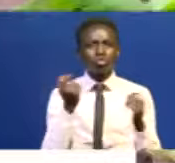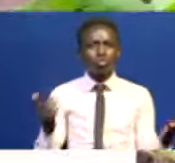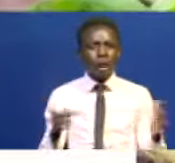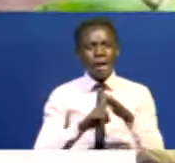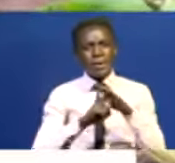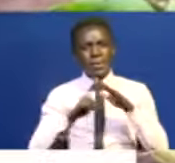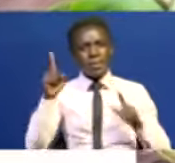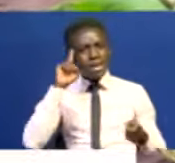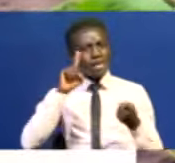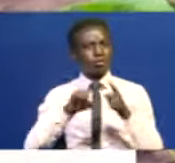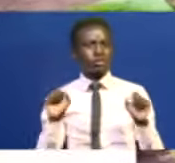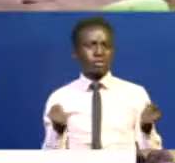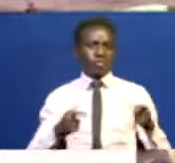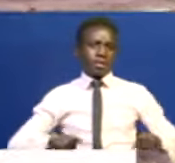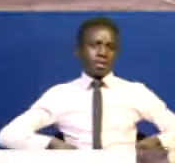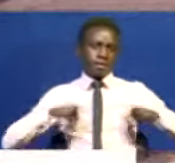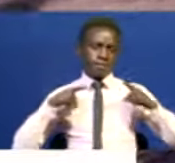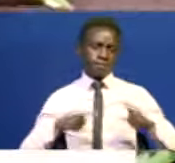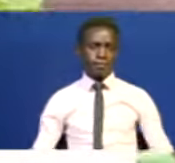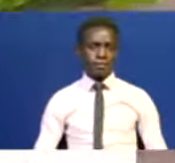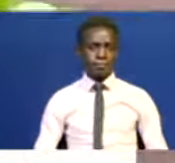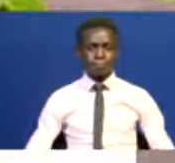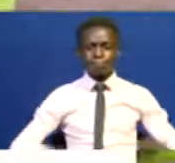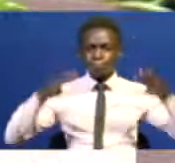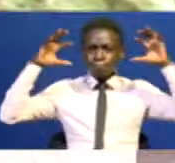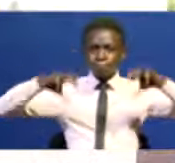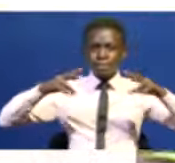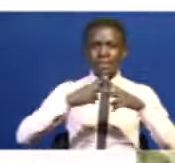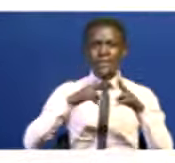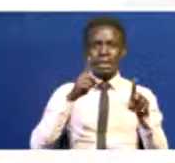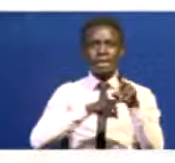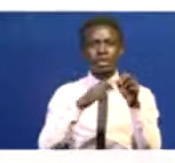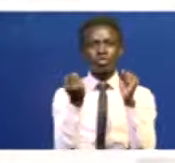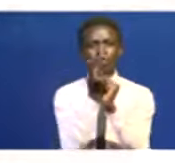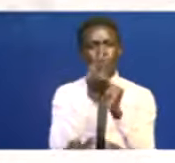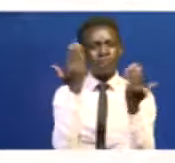Ilianza kunyesha kitu saa sita usiku, ikaendelea mpaka asubuhi.